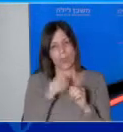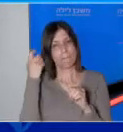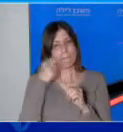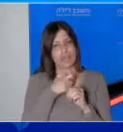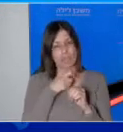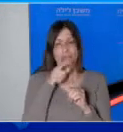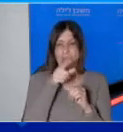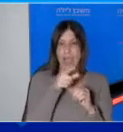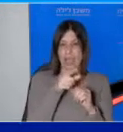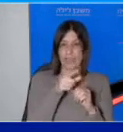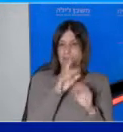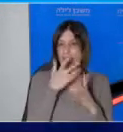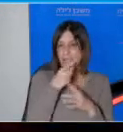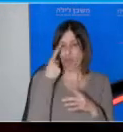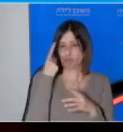מה איתך?